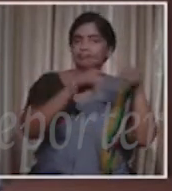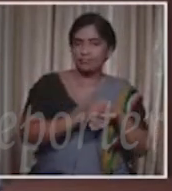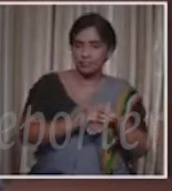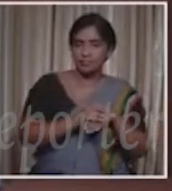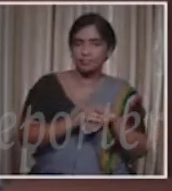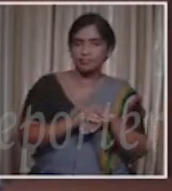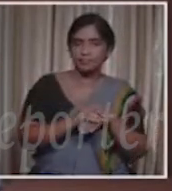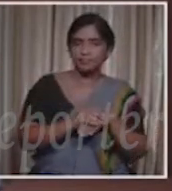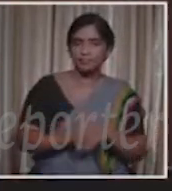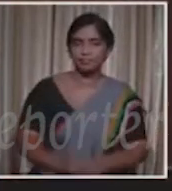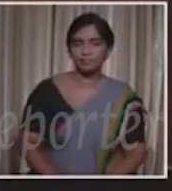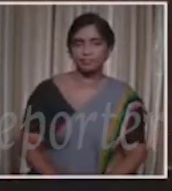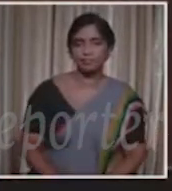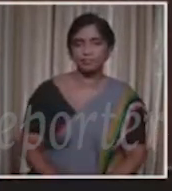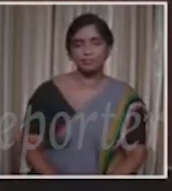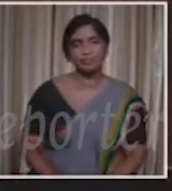මතුවා